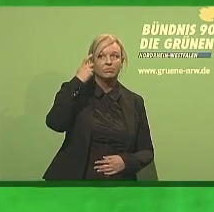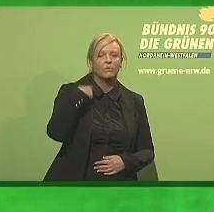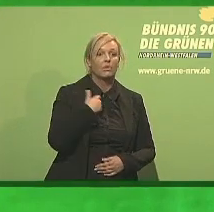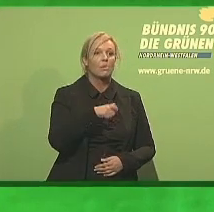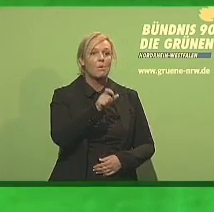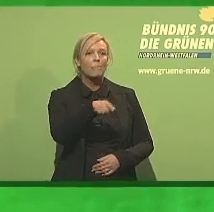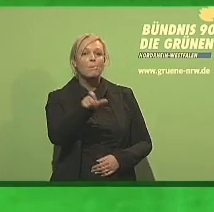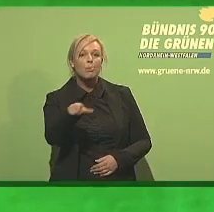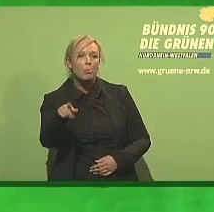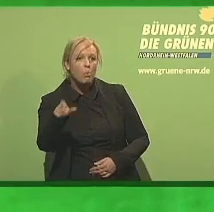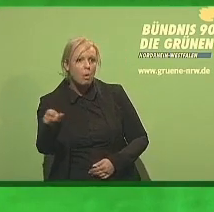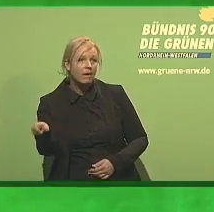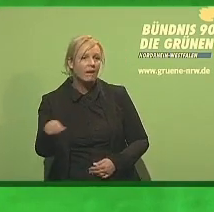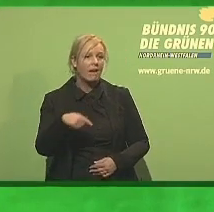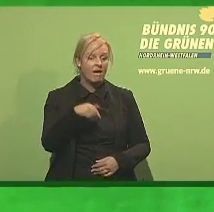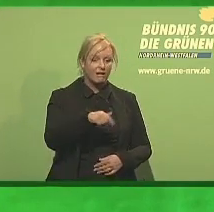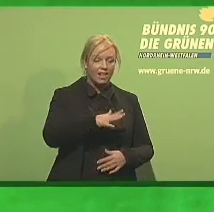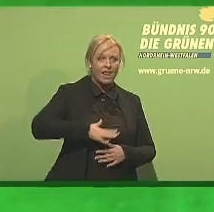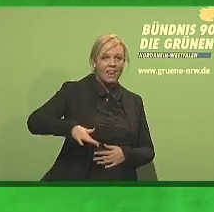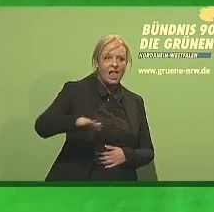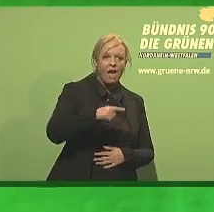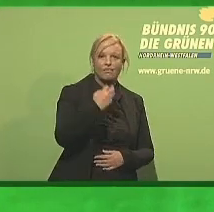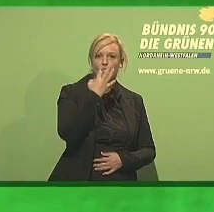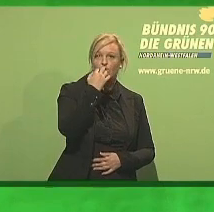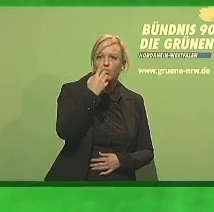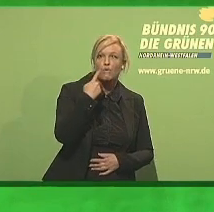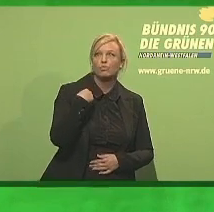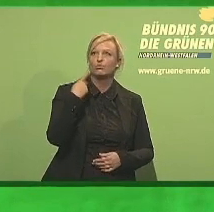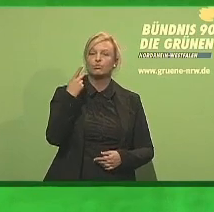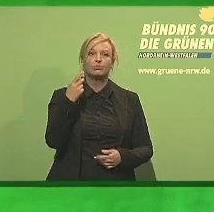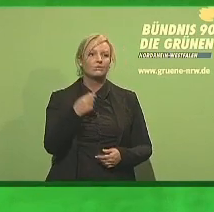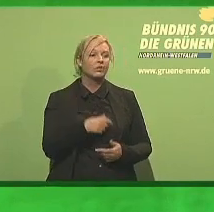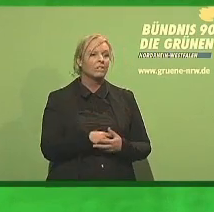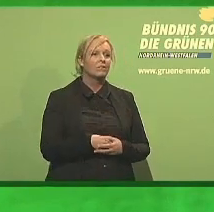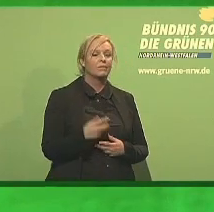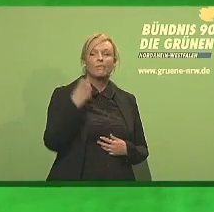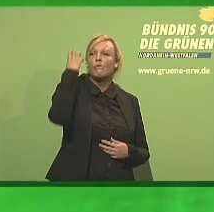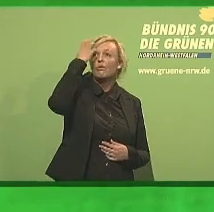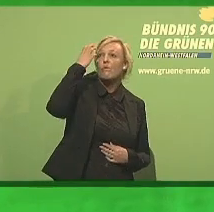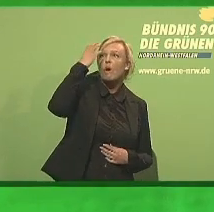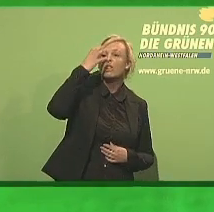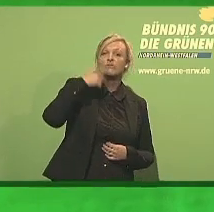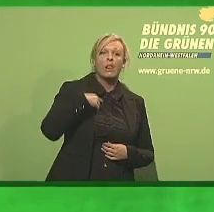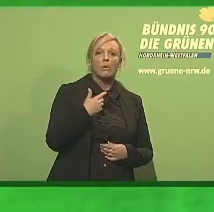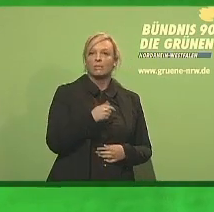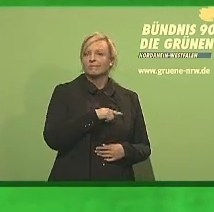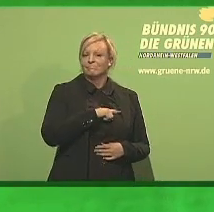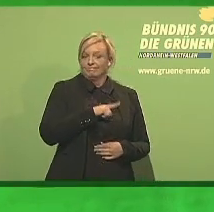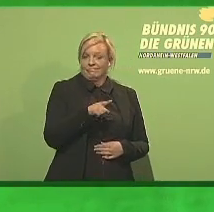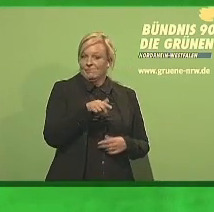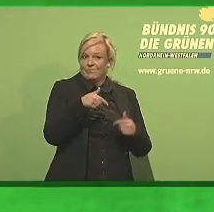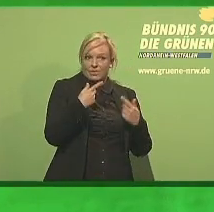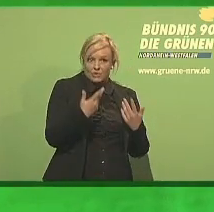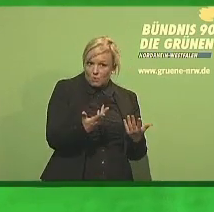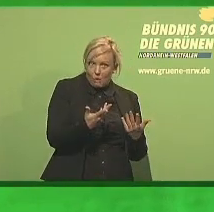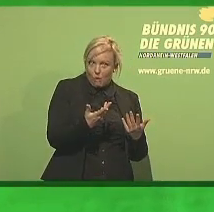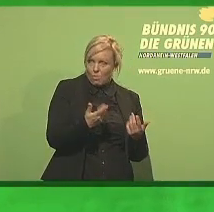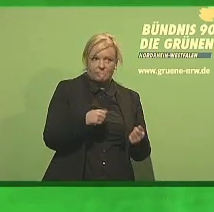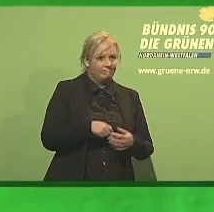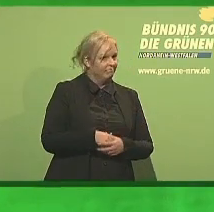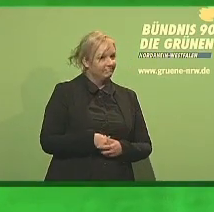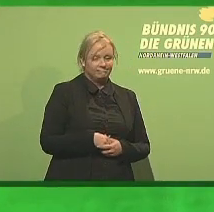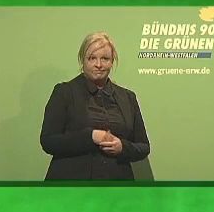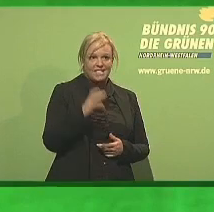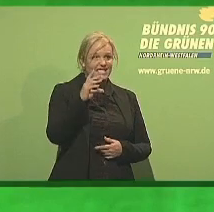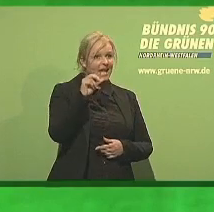Bürgerinnen und Bürger in diesem Land wollen, was manche auch mit Bürgerlichkeit beschreiben, eben nicht mehr bei der CDU, CSU